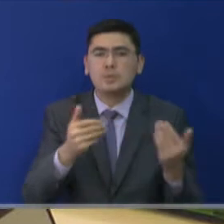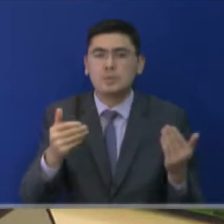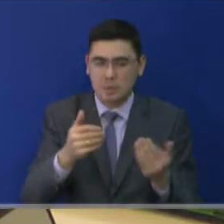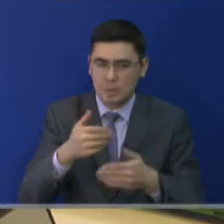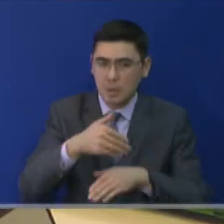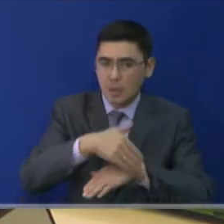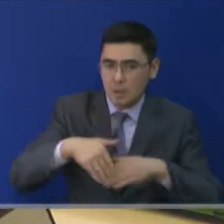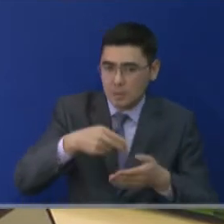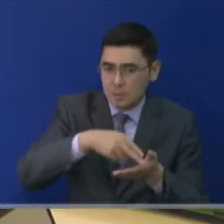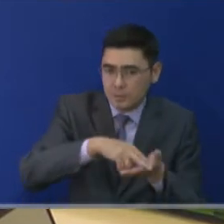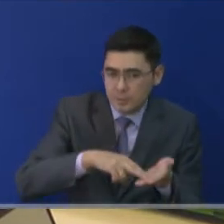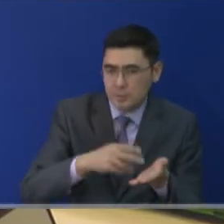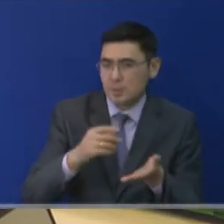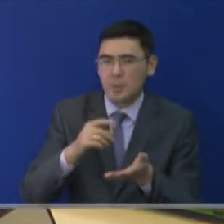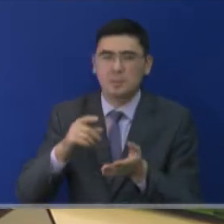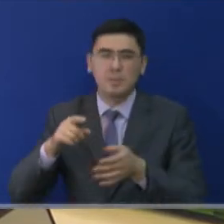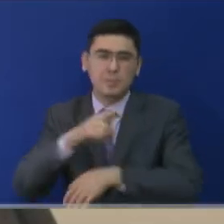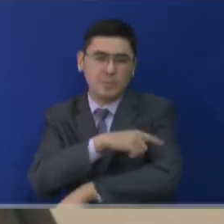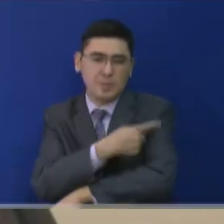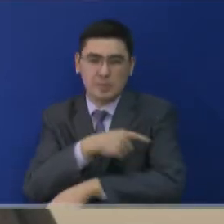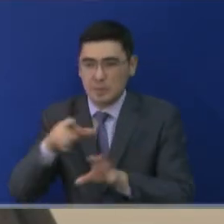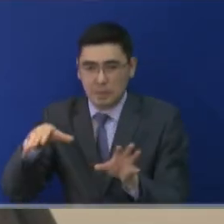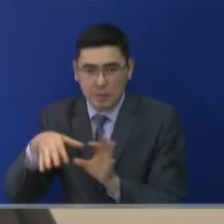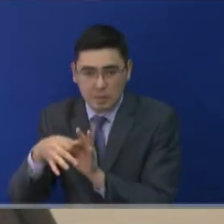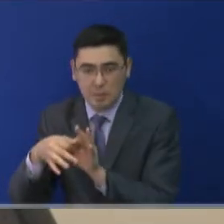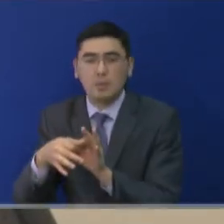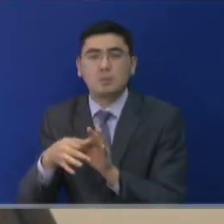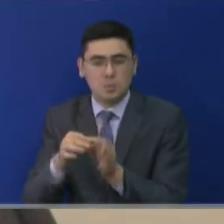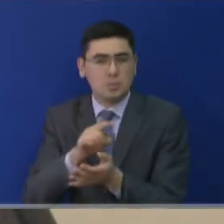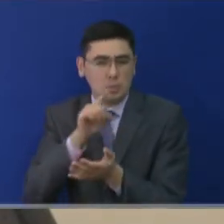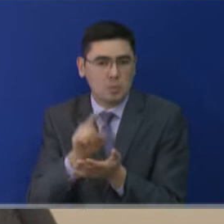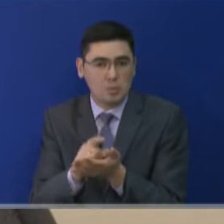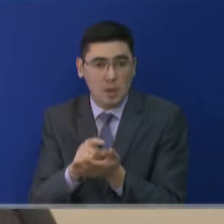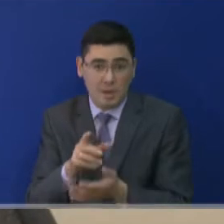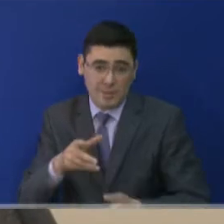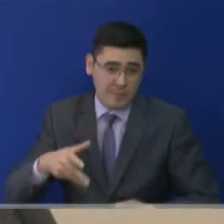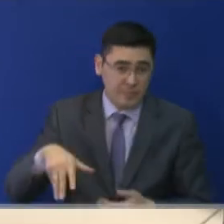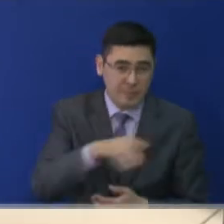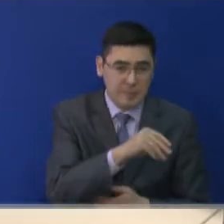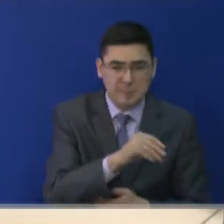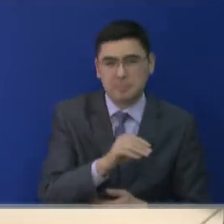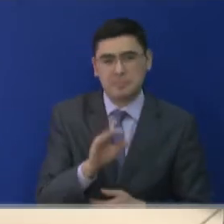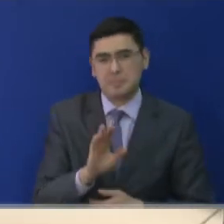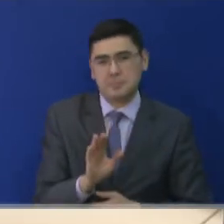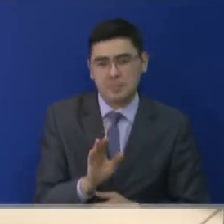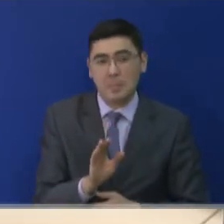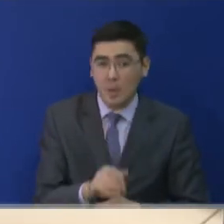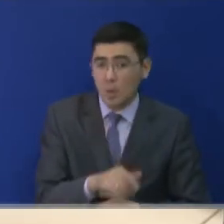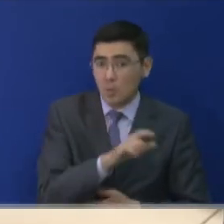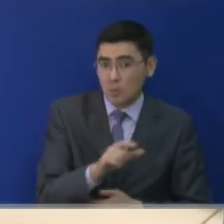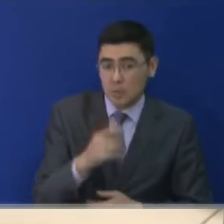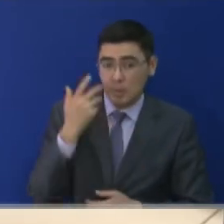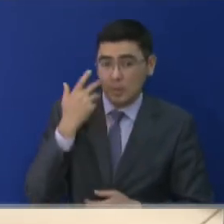алуға мүмкіндік беретініне көз жеткізді. Алайда оны барлық азаматтар алған жоқ. Сондықтан емханаға жүгінген кезде